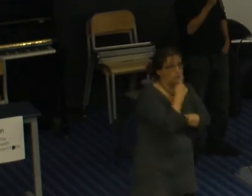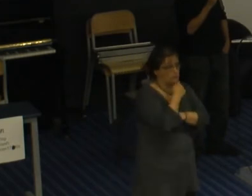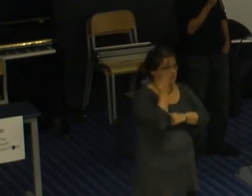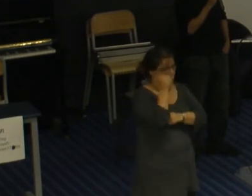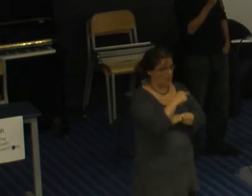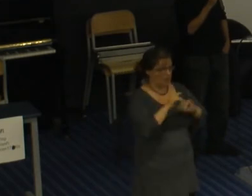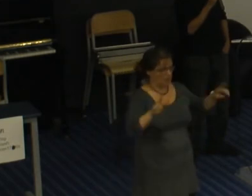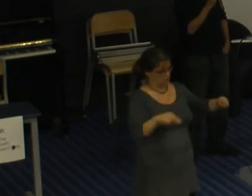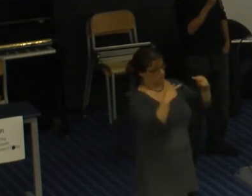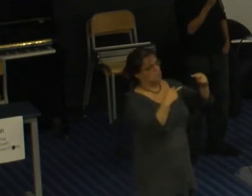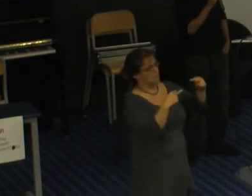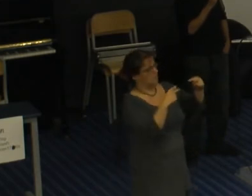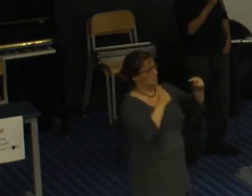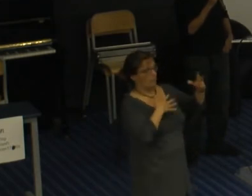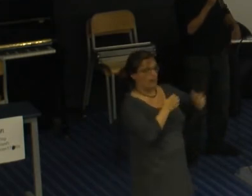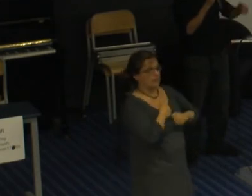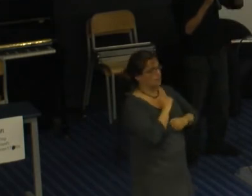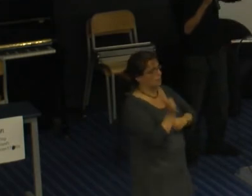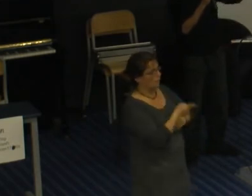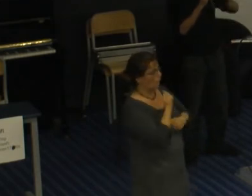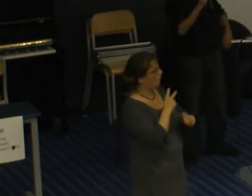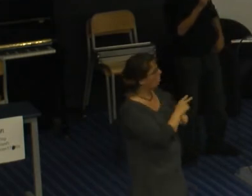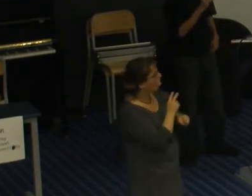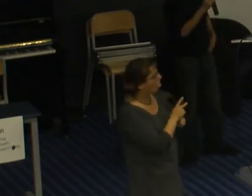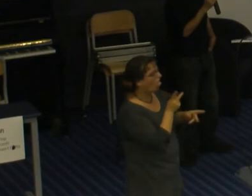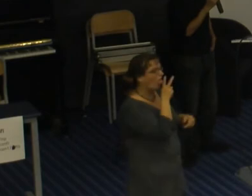parce qu'il n aura pas un tel qui va faire le malin et dire les choses